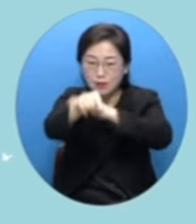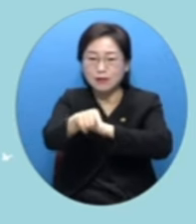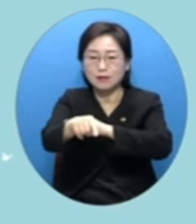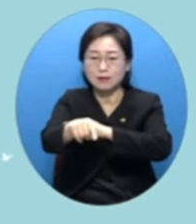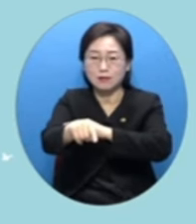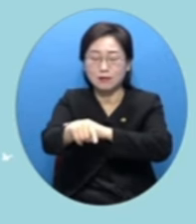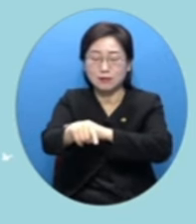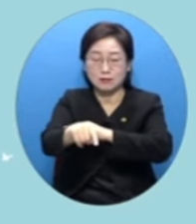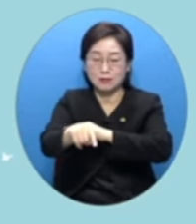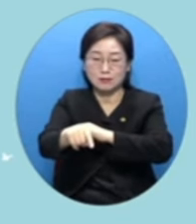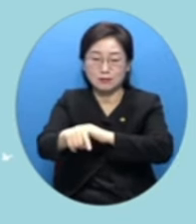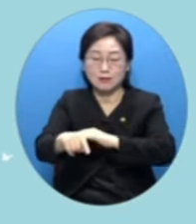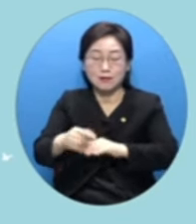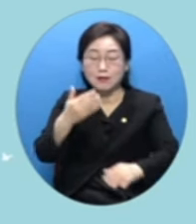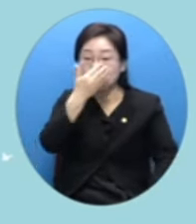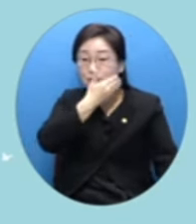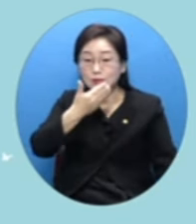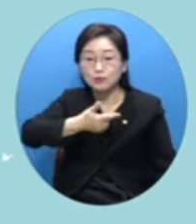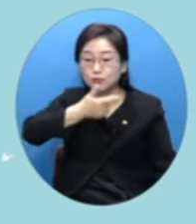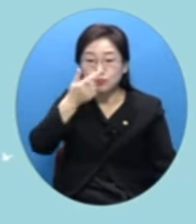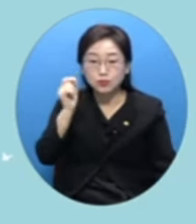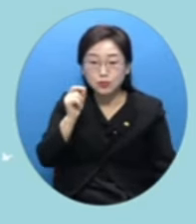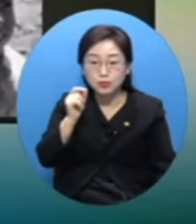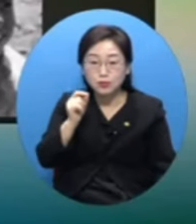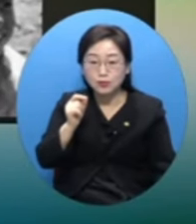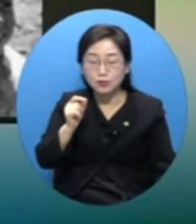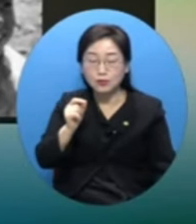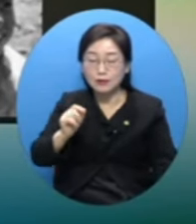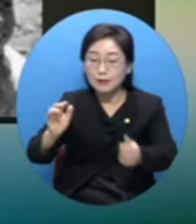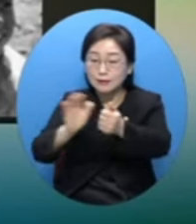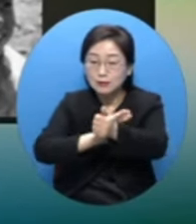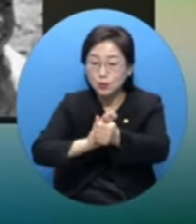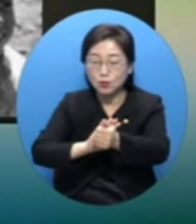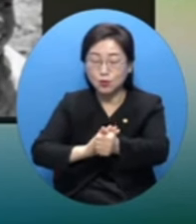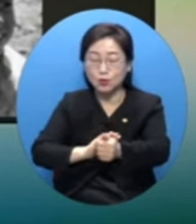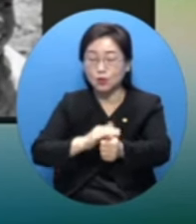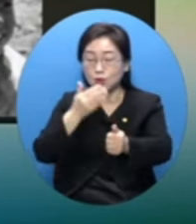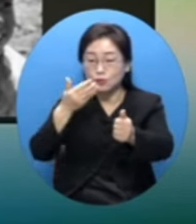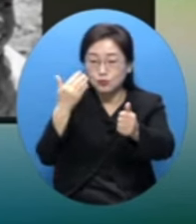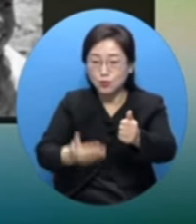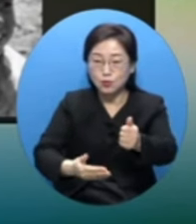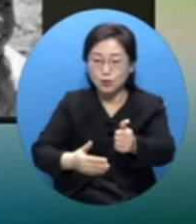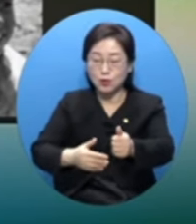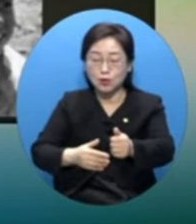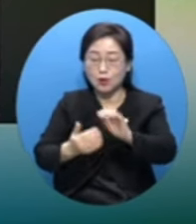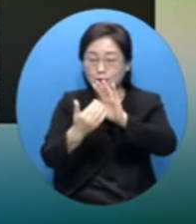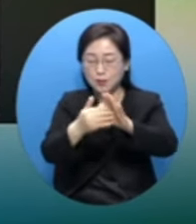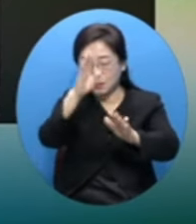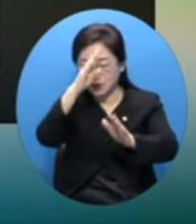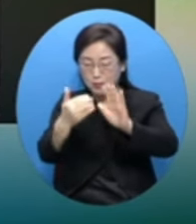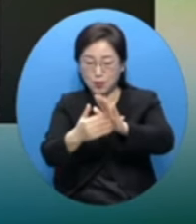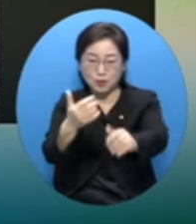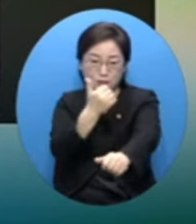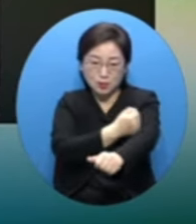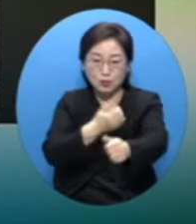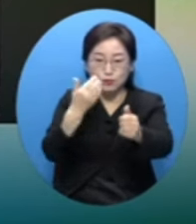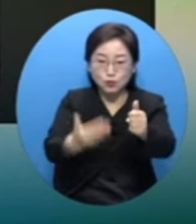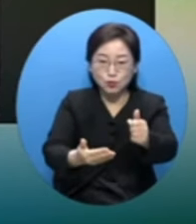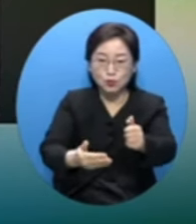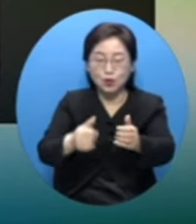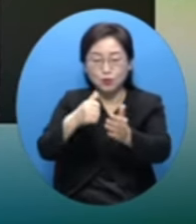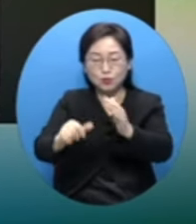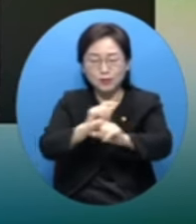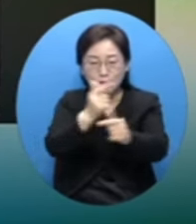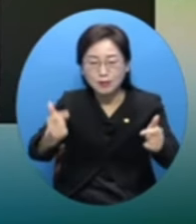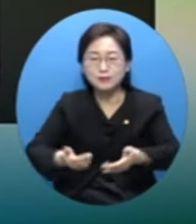찾아다니면서 영양실조, 치료식, 식수, 백신, 치료제 등 구호품을